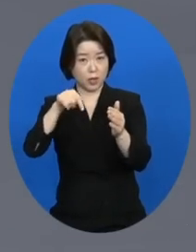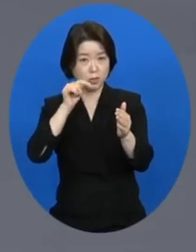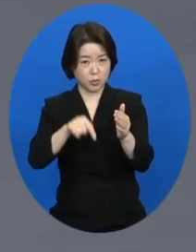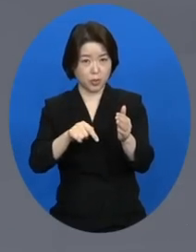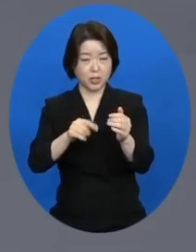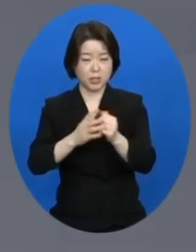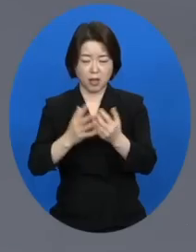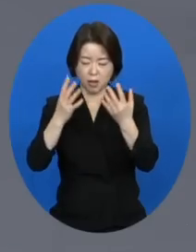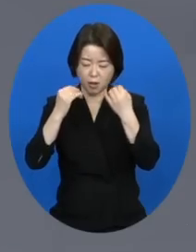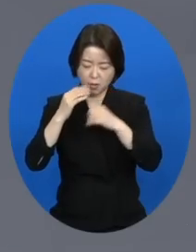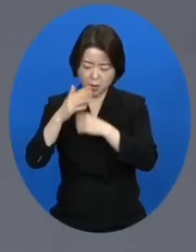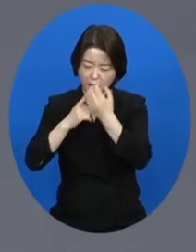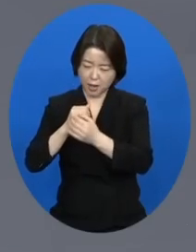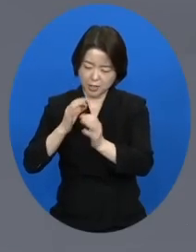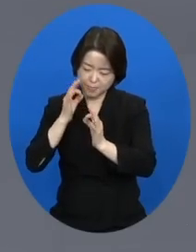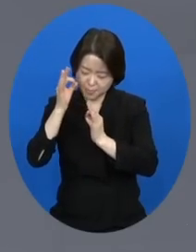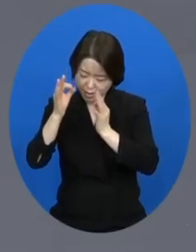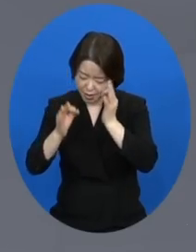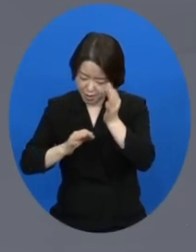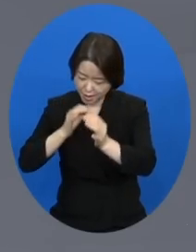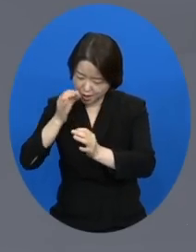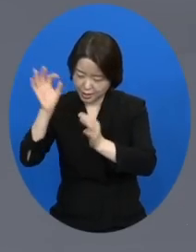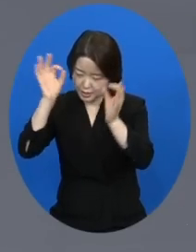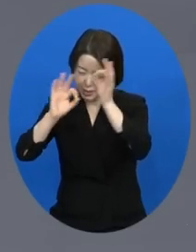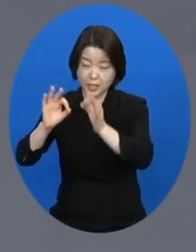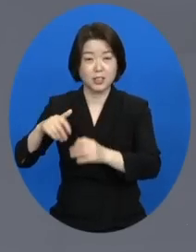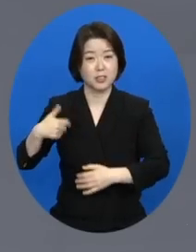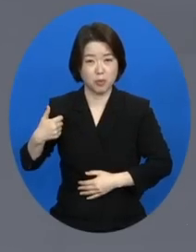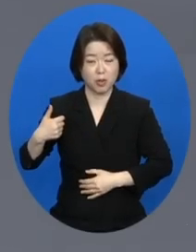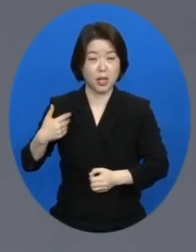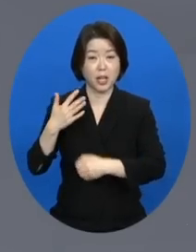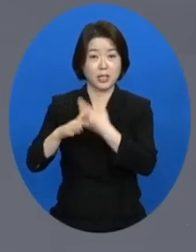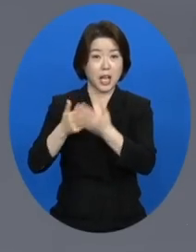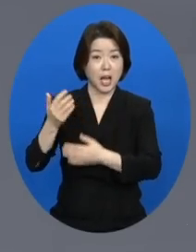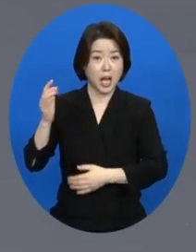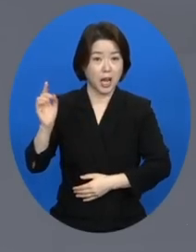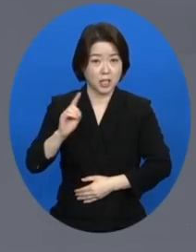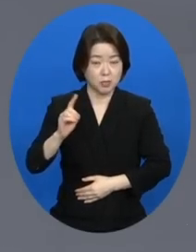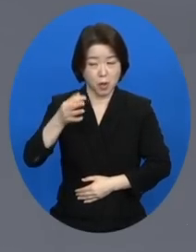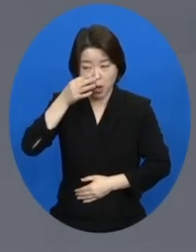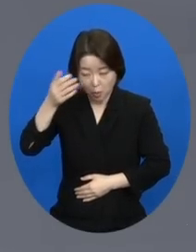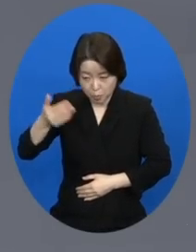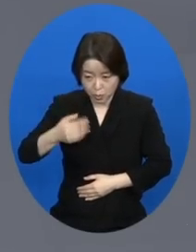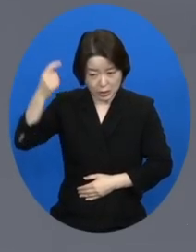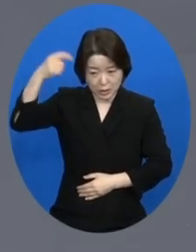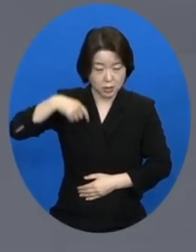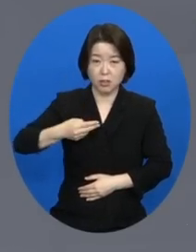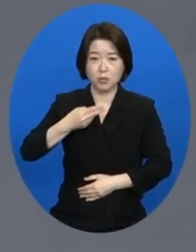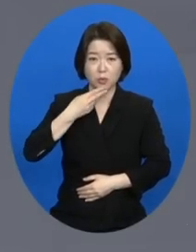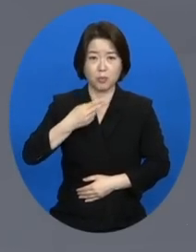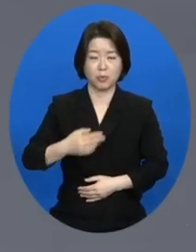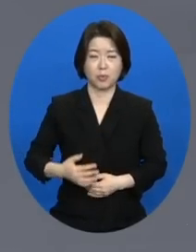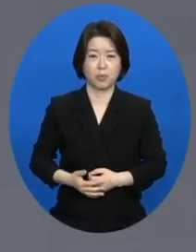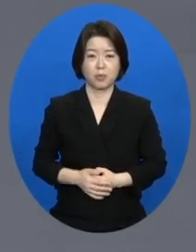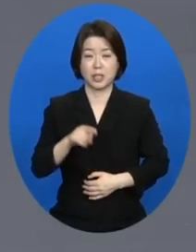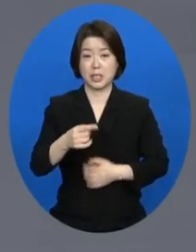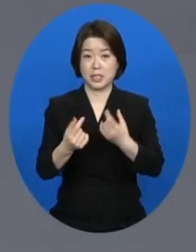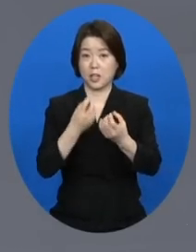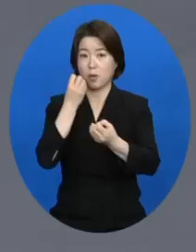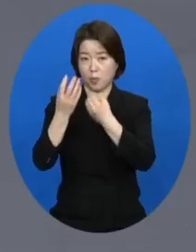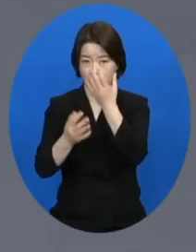얼마나 하나님을 애타게 찾는지 모릅니다. 그런데 하나님이 보여지지 않고 느껴지지도 않습니다. 이렇게